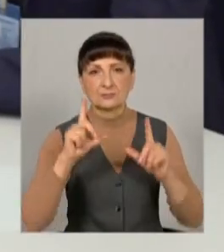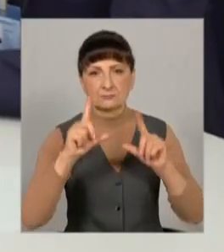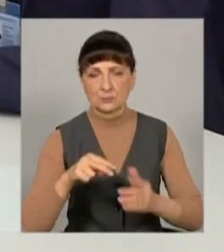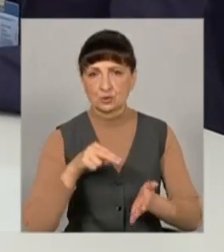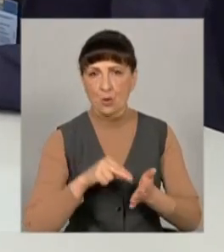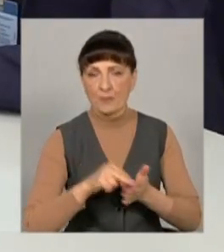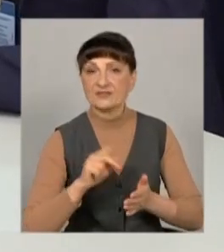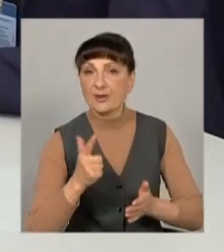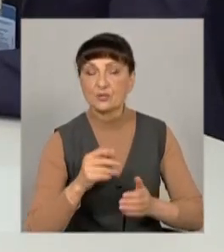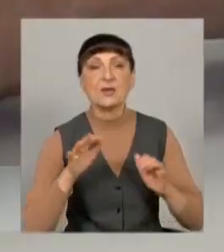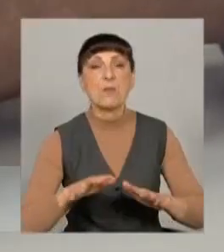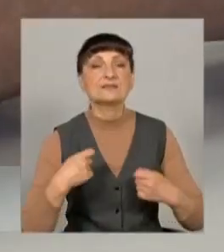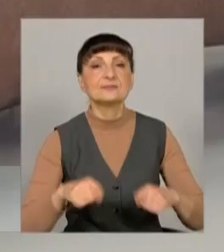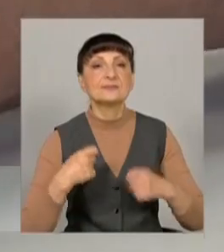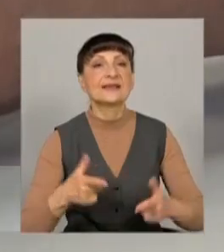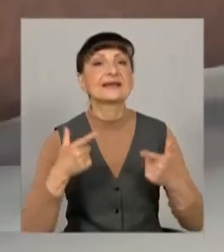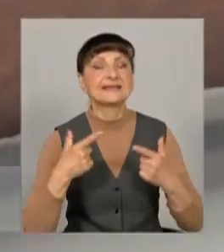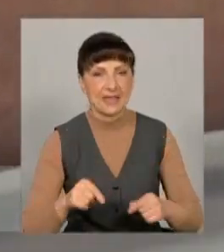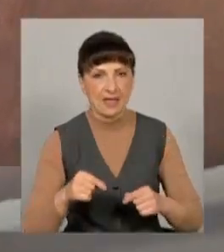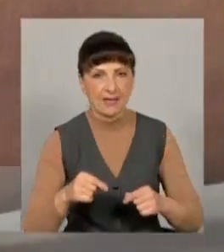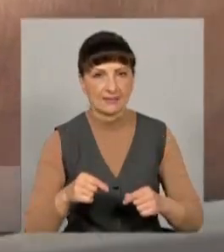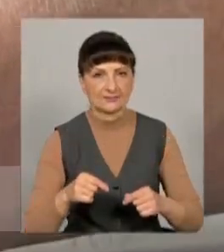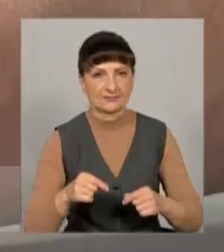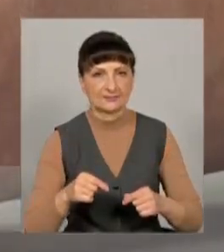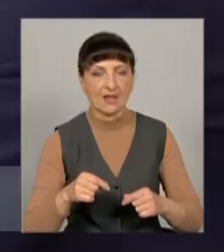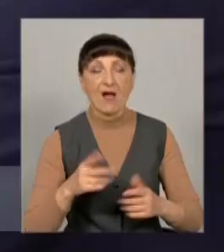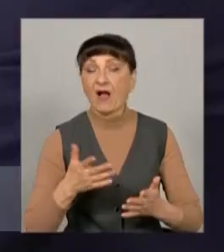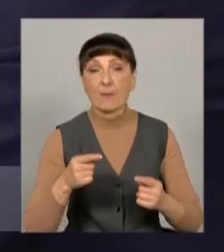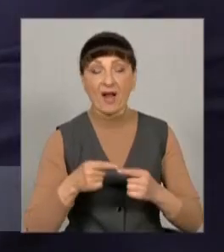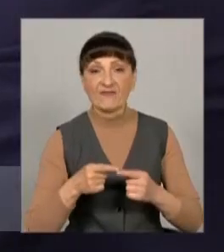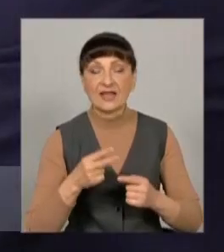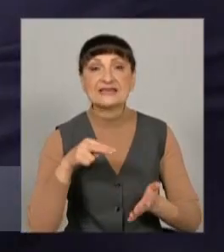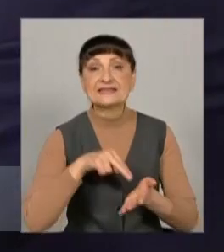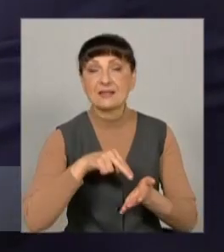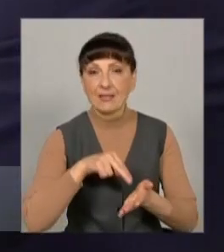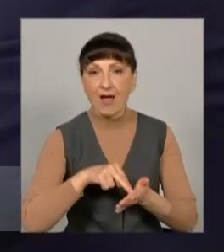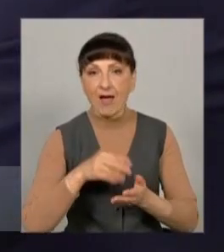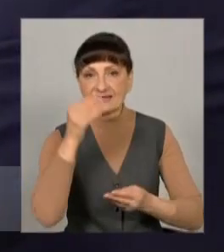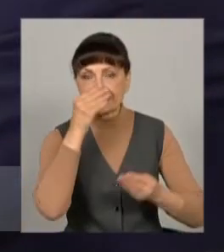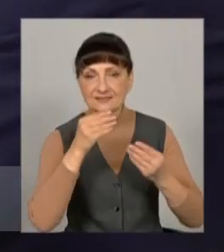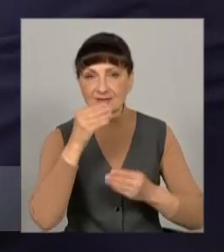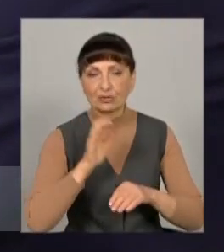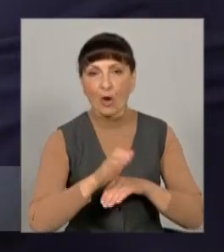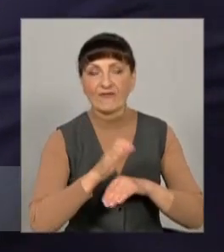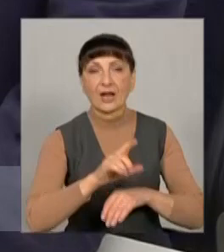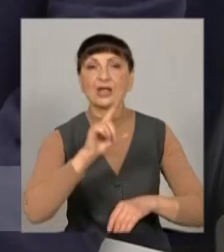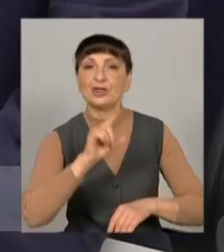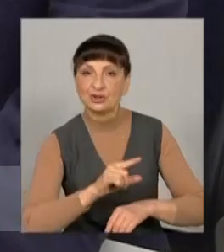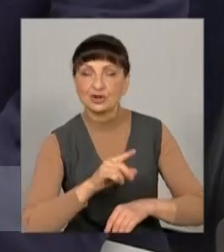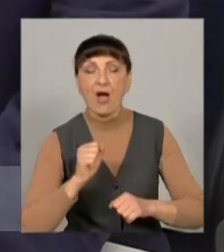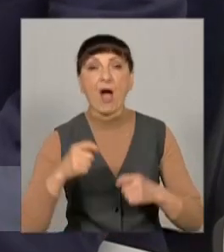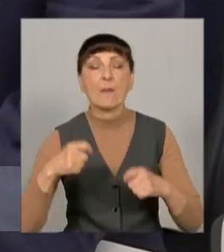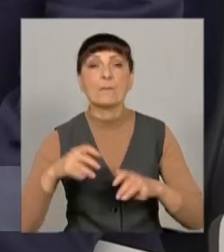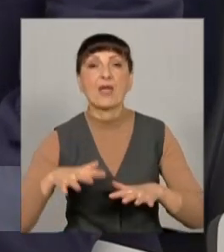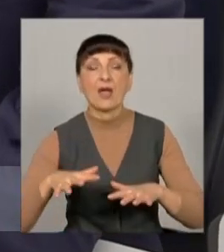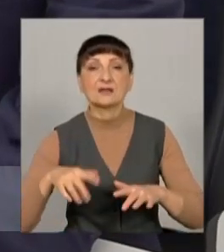и место реализации заманчиво недорогого товара. Ведь, как правило, цена контрафактного товара заметно ниже, а торговые точки